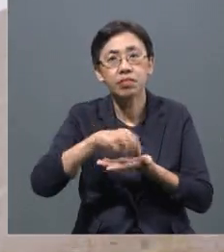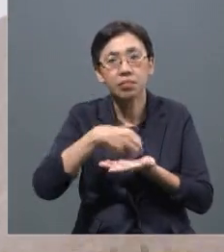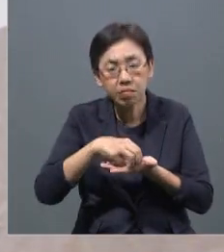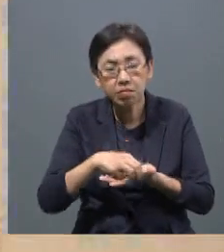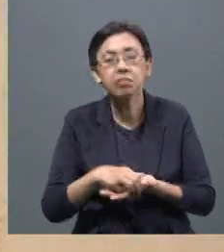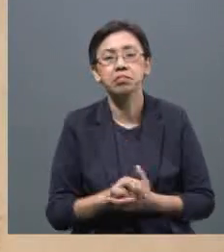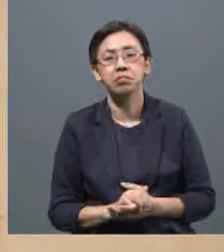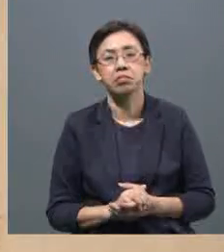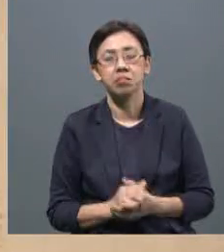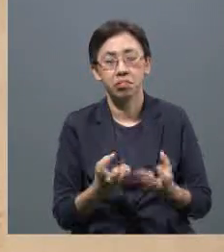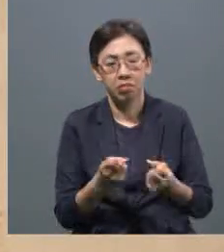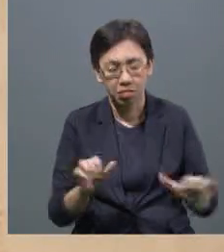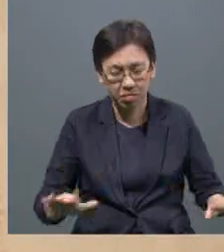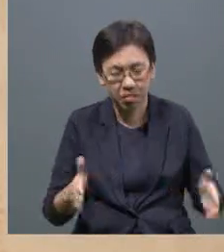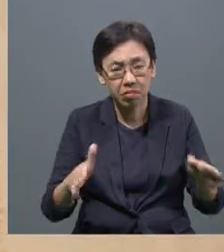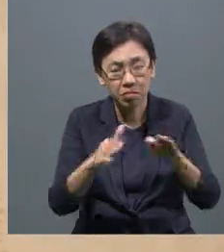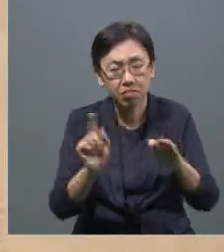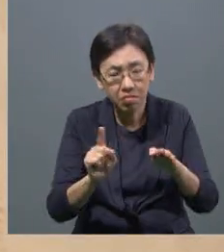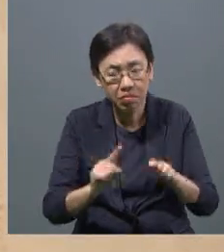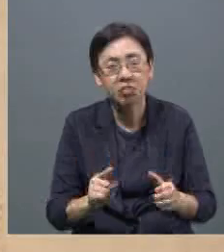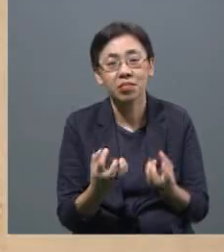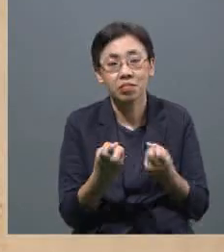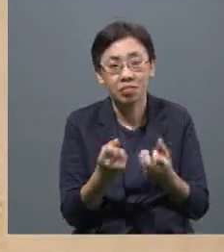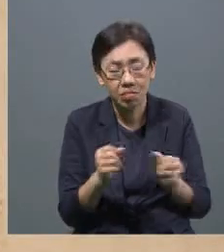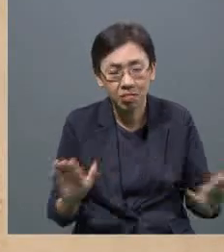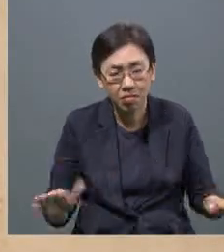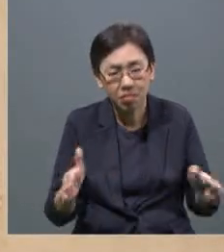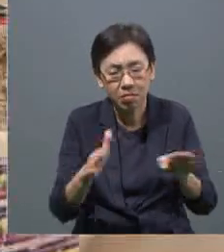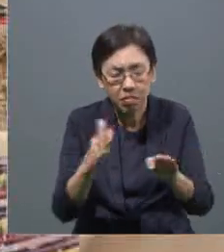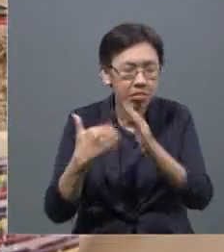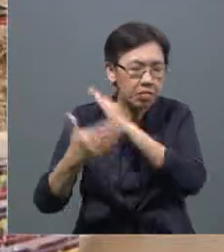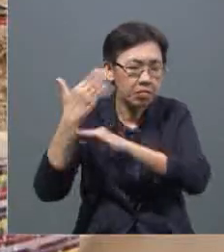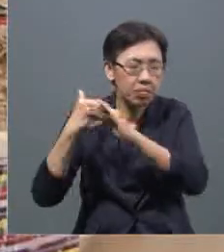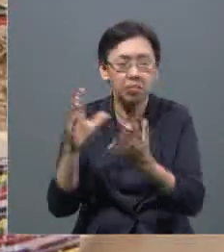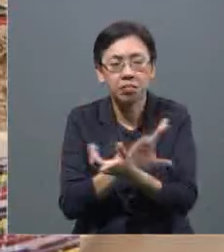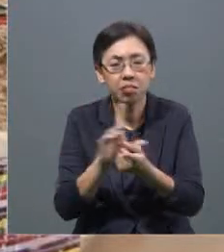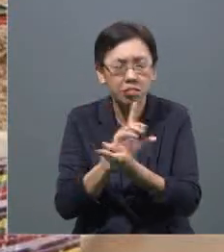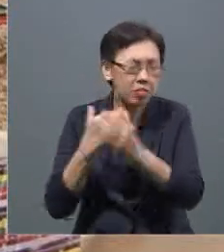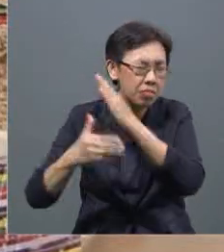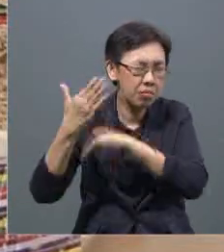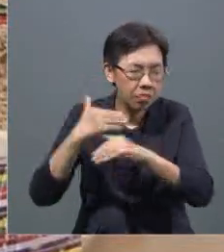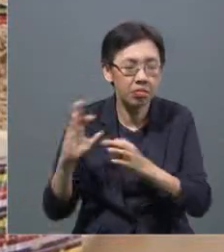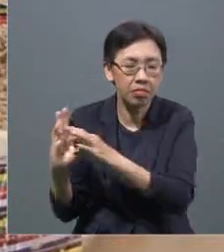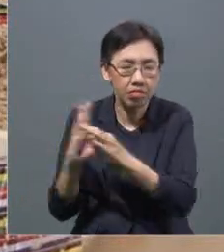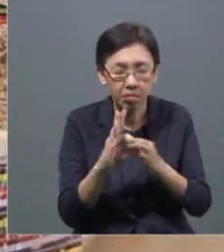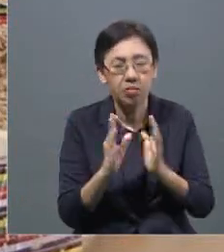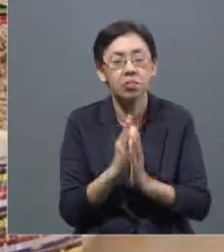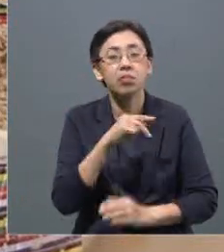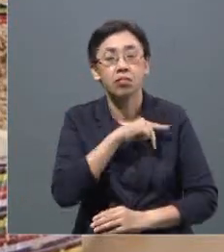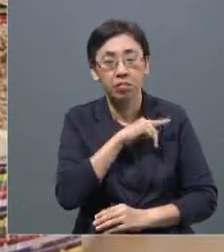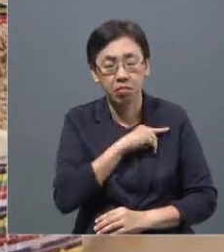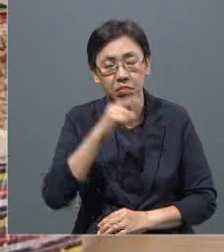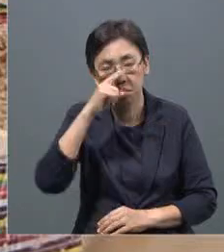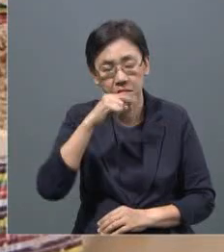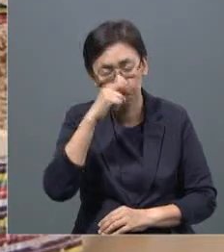การตบประทายนี้นะครับภาษาอีสานหมายถึงการก่อกองทรายเป็นประเพณีที่มีมาเกี่ยวข้องกับพระพุทธศาสนาโดยตรงนะครับโดยคนไทย